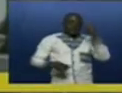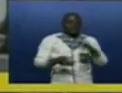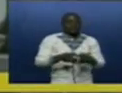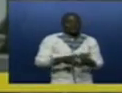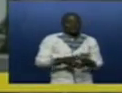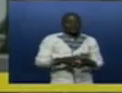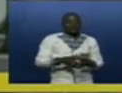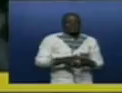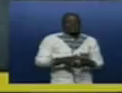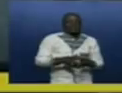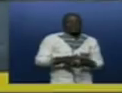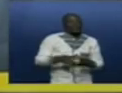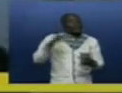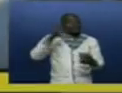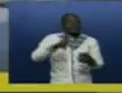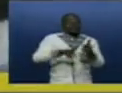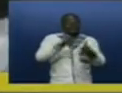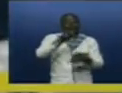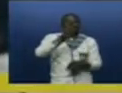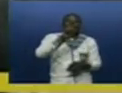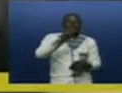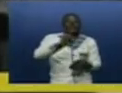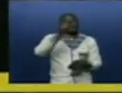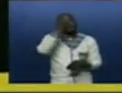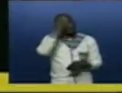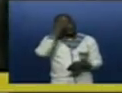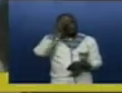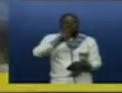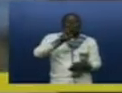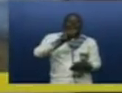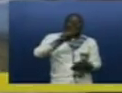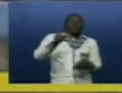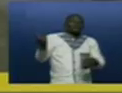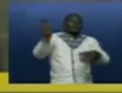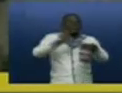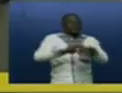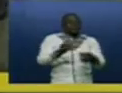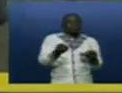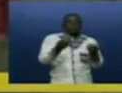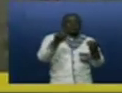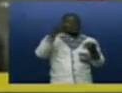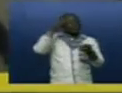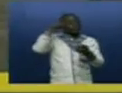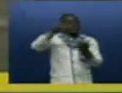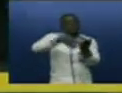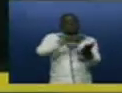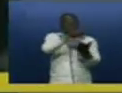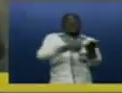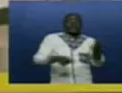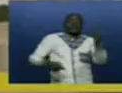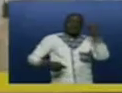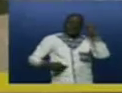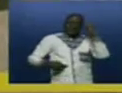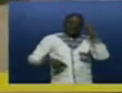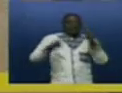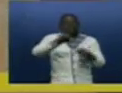En pleine épidémie de peste, le gouvernement malgache met les bouchées doubles pour tenter d'enrayer la maladie. D'autres cas sont attendus